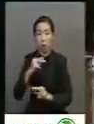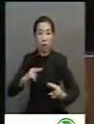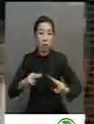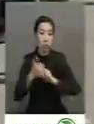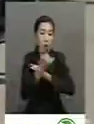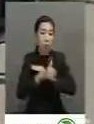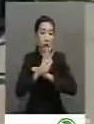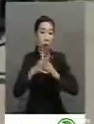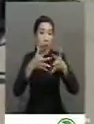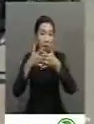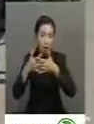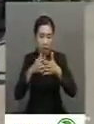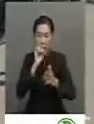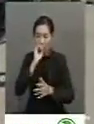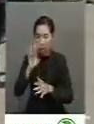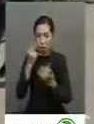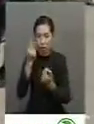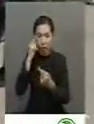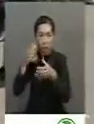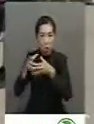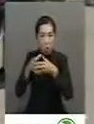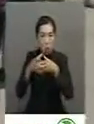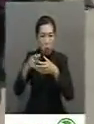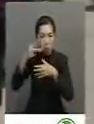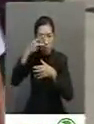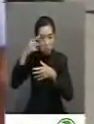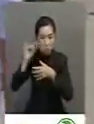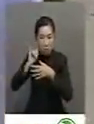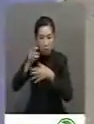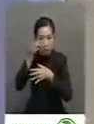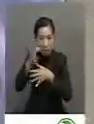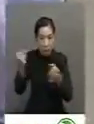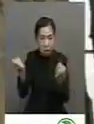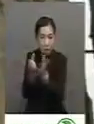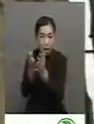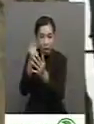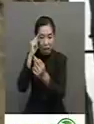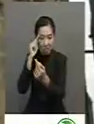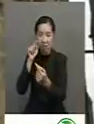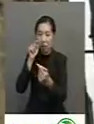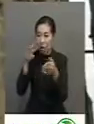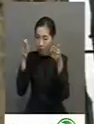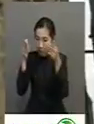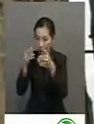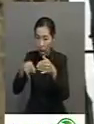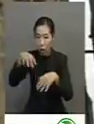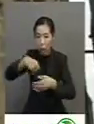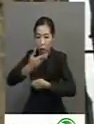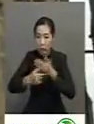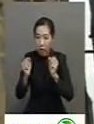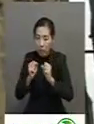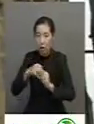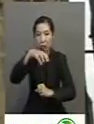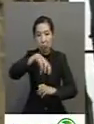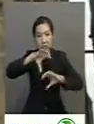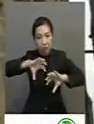รัฐระบุด้วยคุณผู้ชมบอกว่าเป้าหมายที่กลุ่มก่อการร้ายเลือกก่อเหตุโจมตีมีหลากหลายไม่ว่าจะเป็นห้างสรรพสินค้าสถานที่ราช